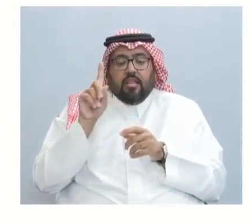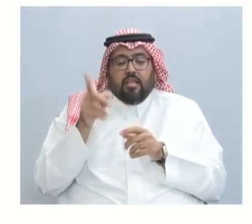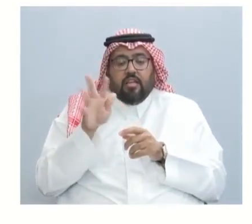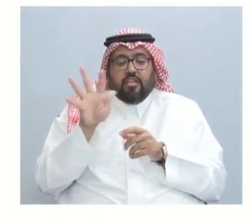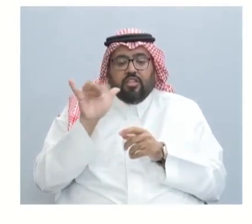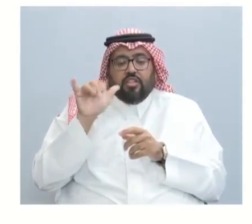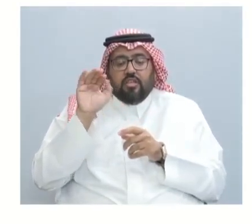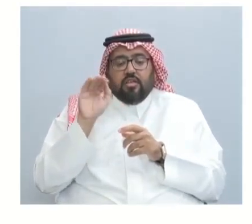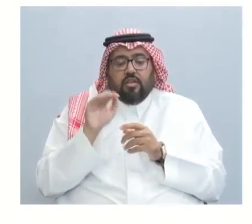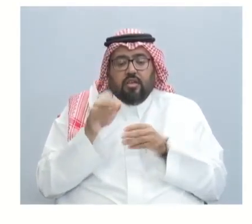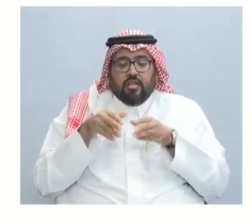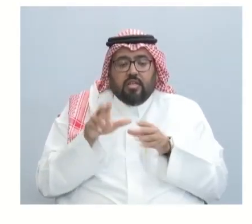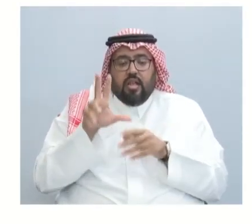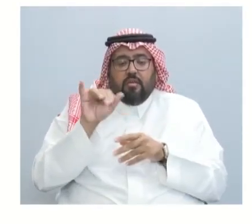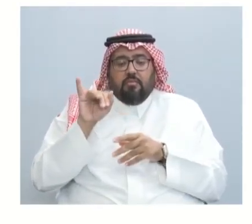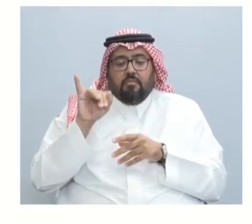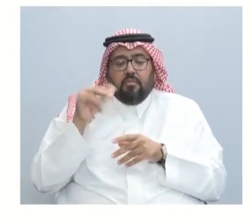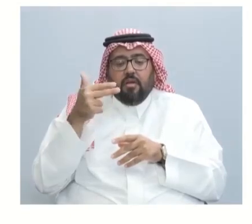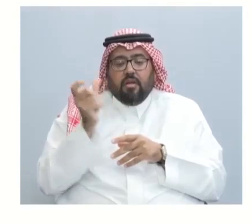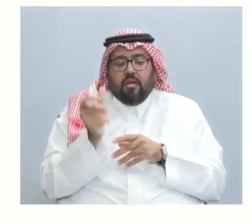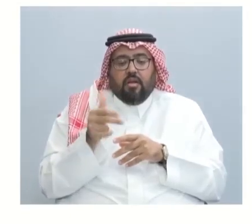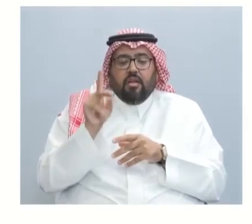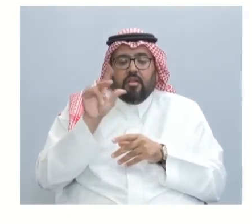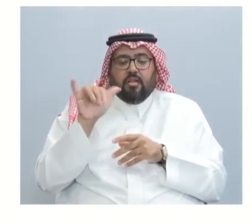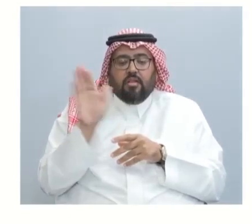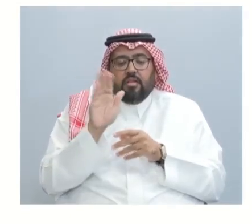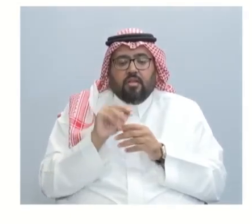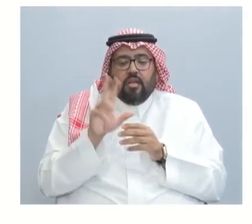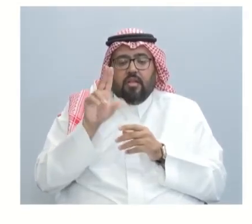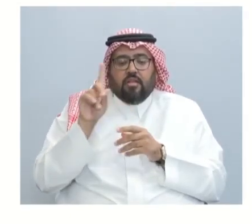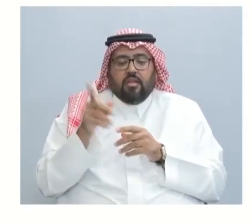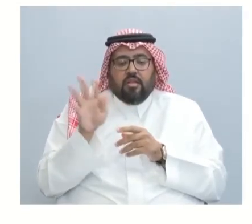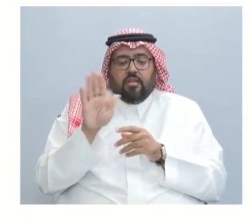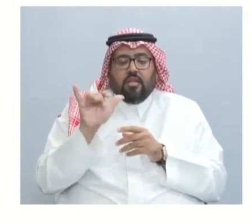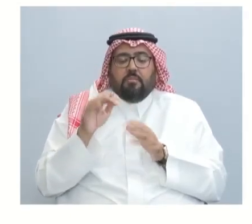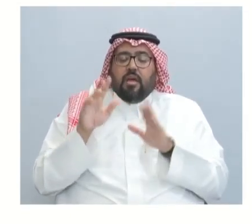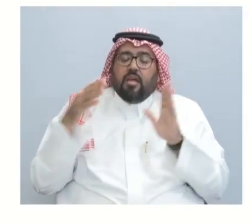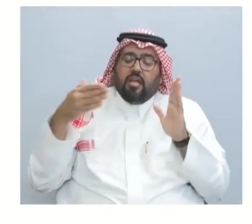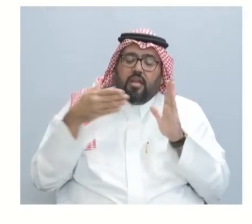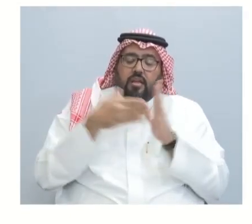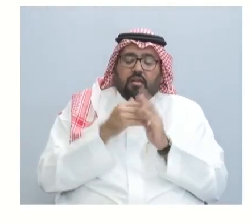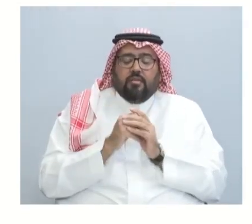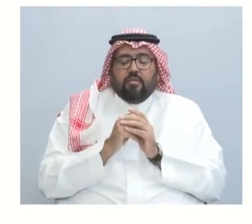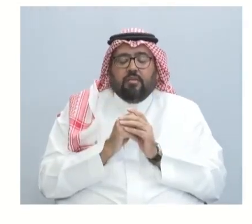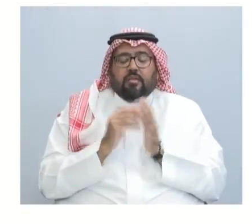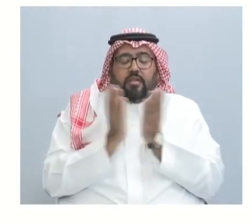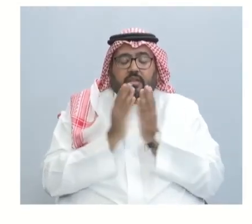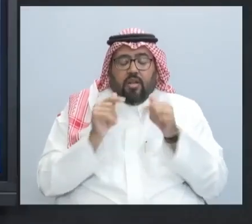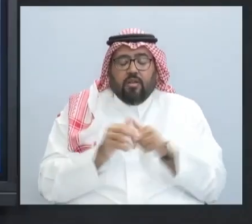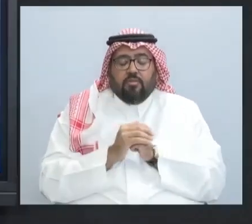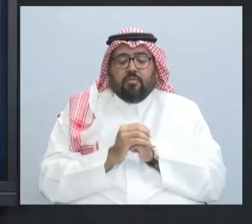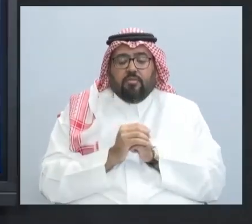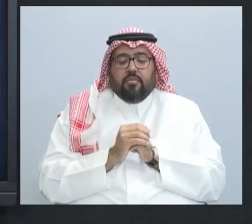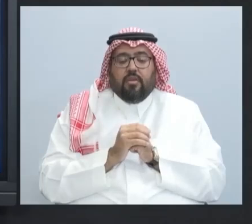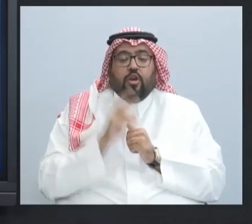وطريقه المغناطيس واخيرا طريقه الترسيب الى هنا وصلنا واياكم الى ختام بدرسنا لهذا اليوم